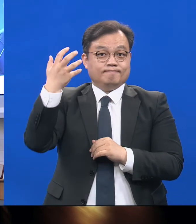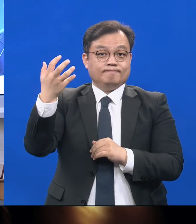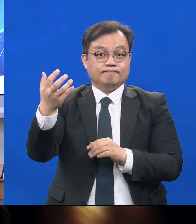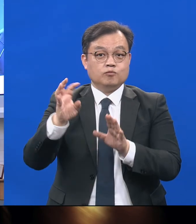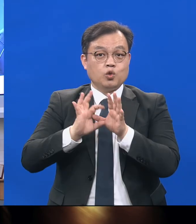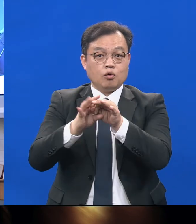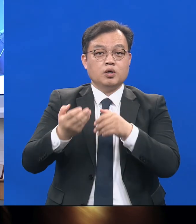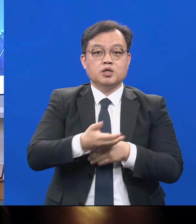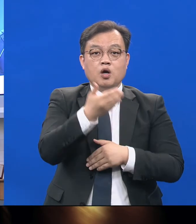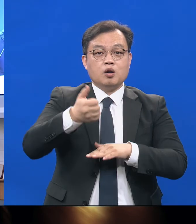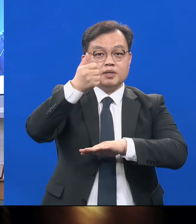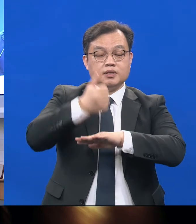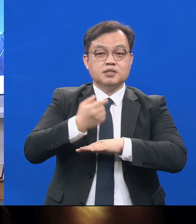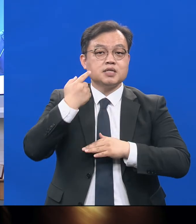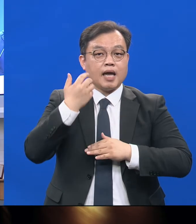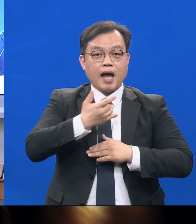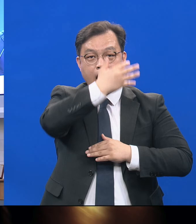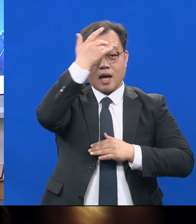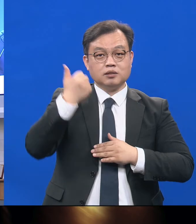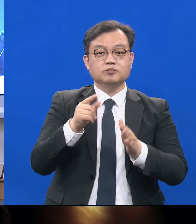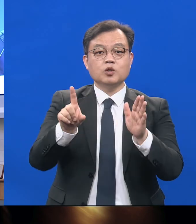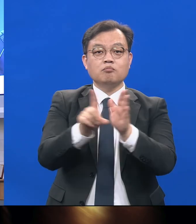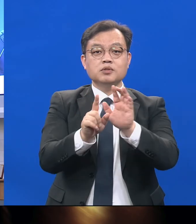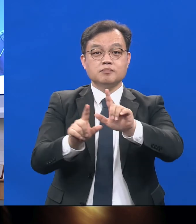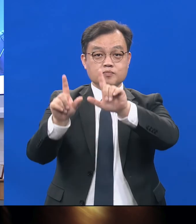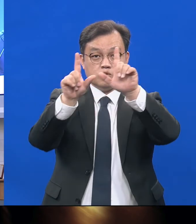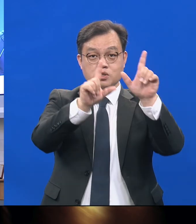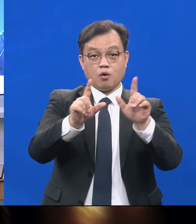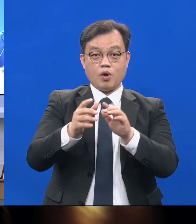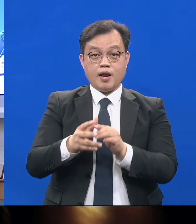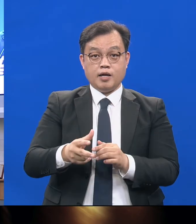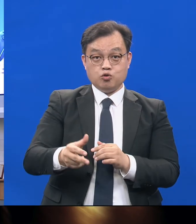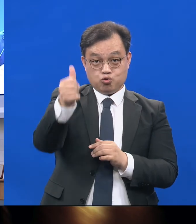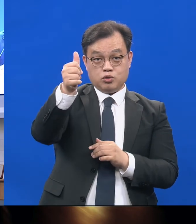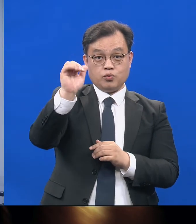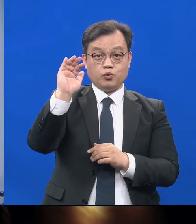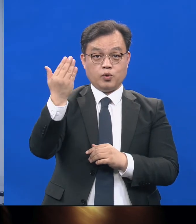여러분들이 끝이 아름다운 신앙생활의